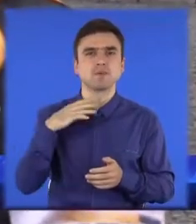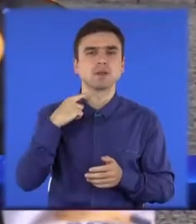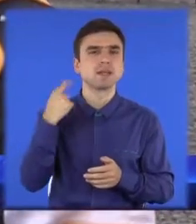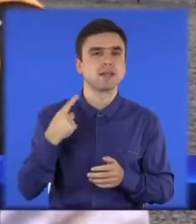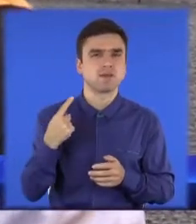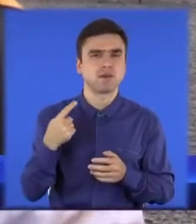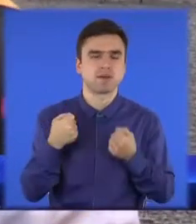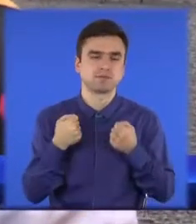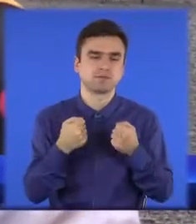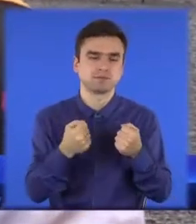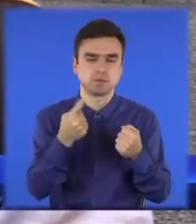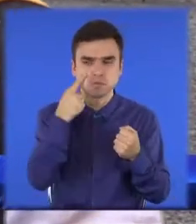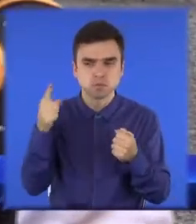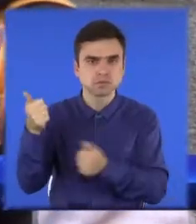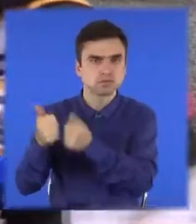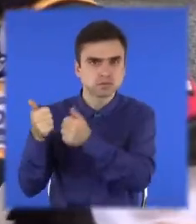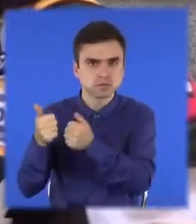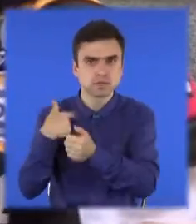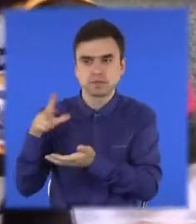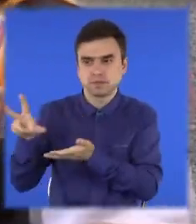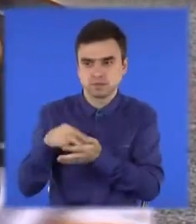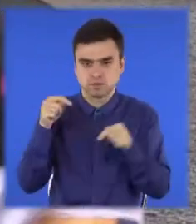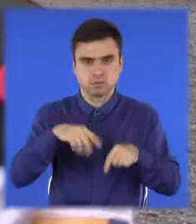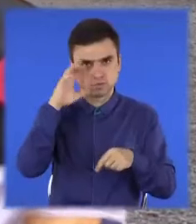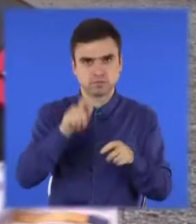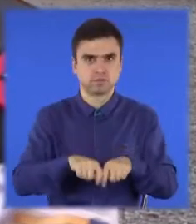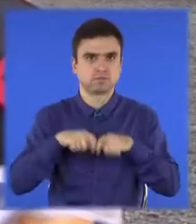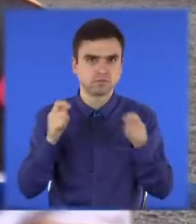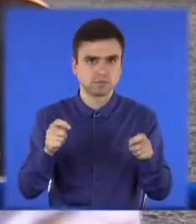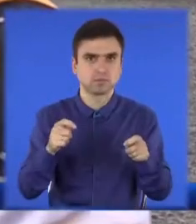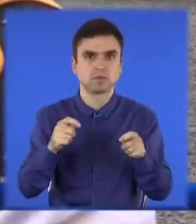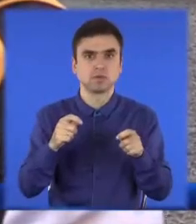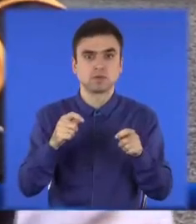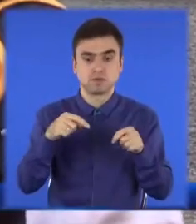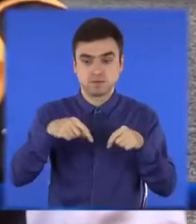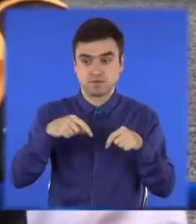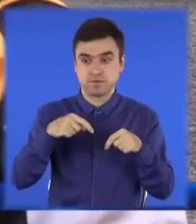на вторій гонці я вже участвував в цих соревнованнях, як повноцінний гонщик. І